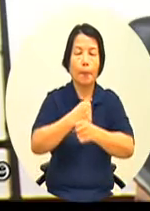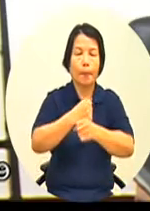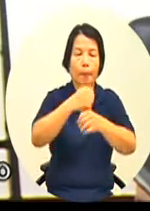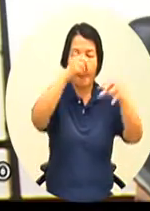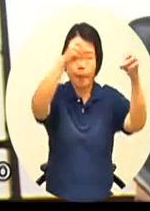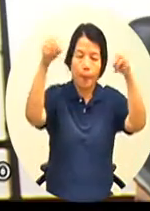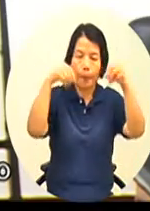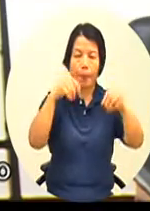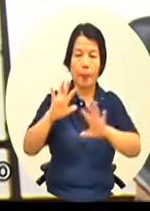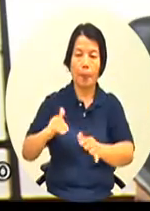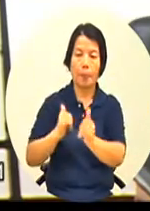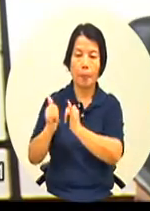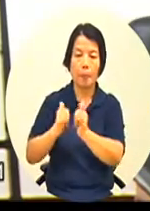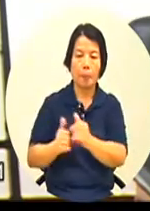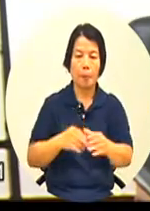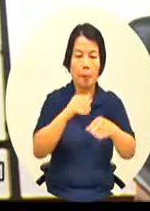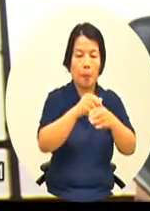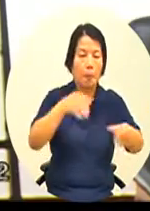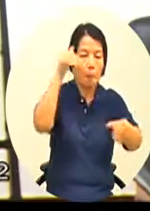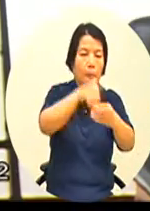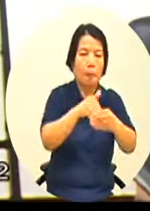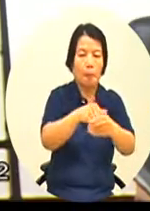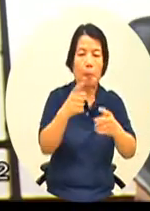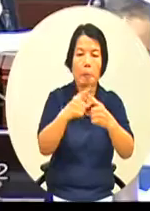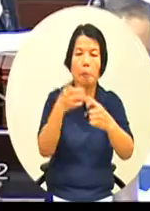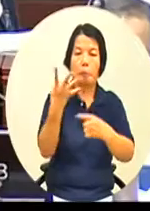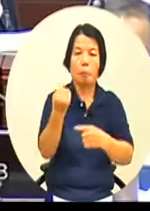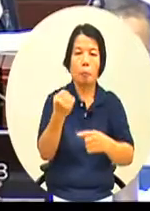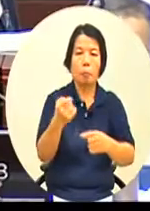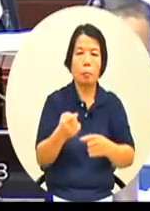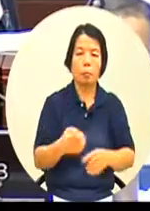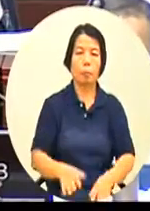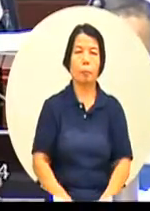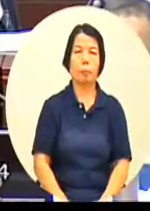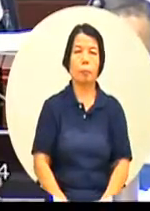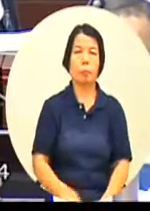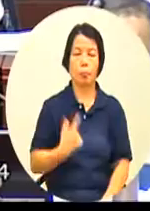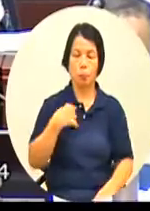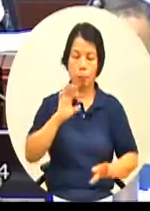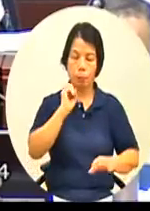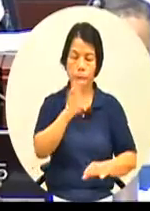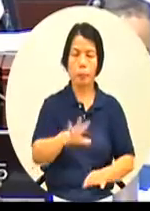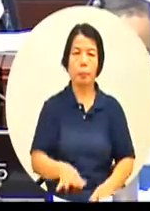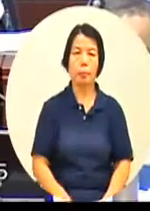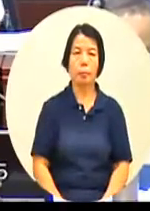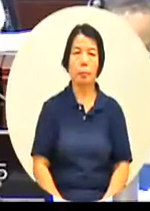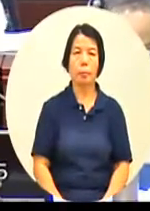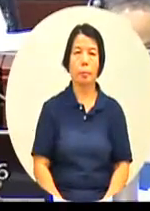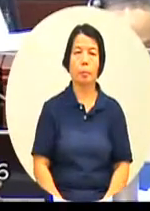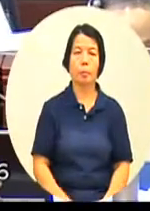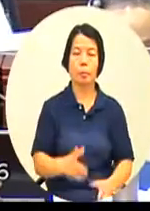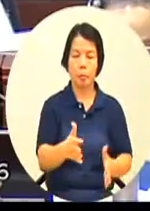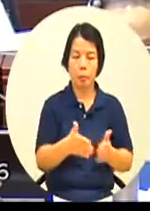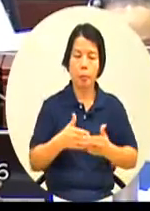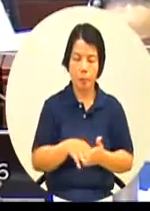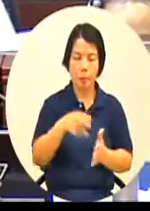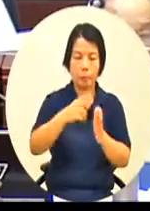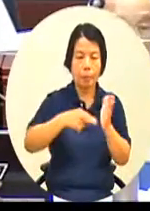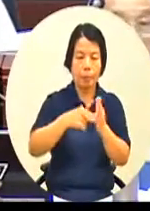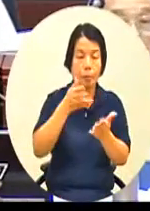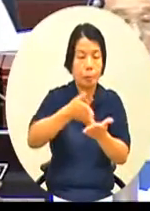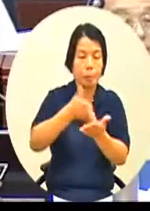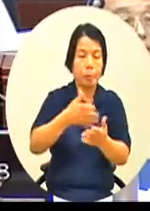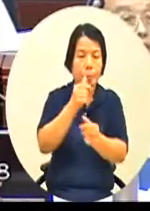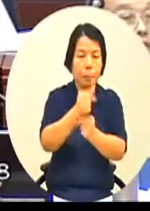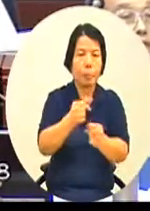有多少人去投？是不是请主委报告一下。 跟议员报告，其实刚刚议员讲的已经很完整了。这整个就